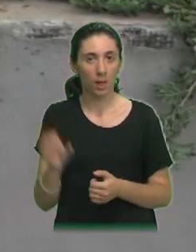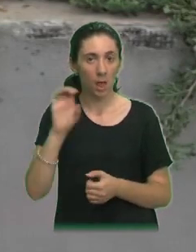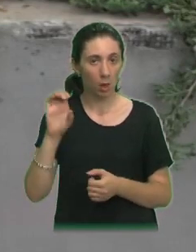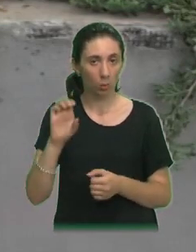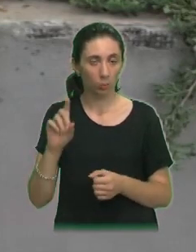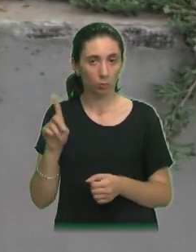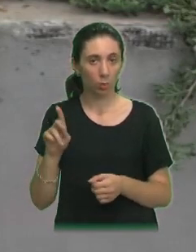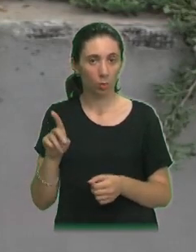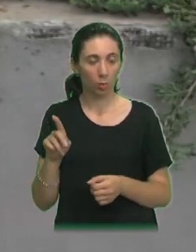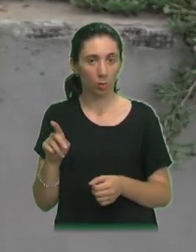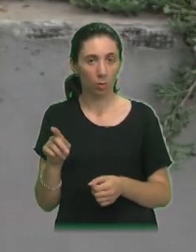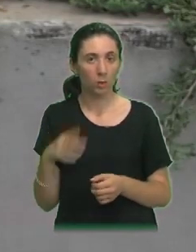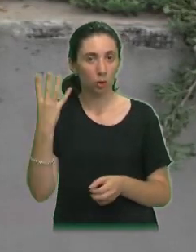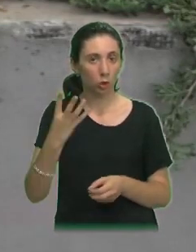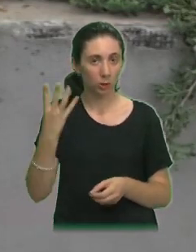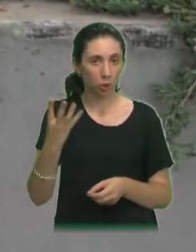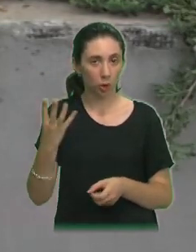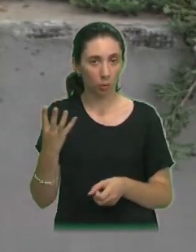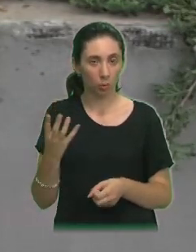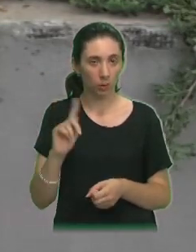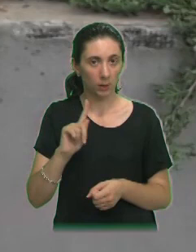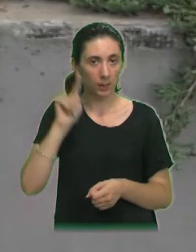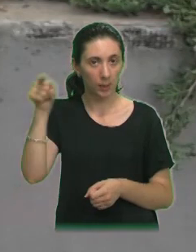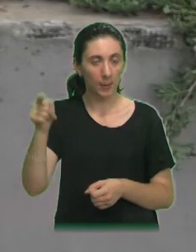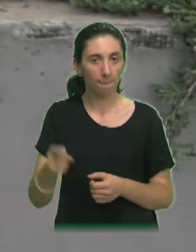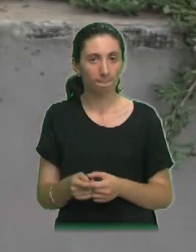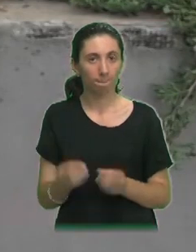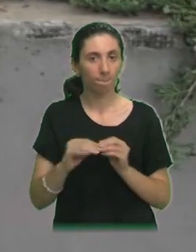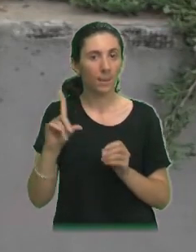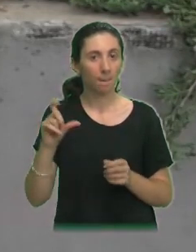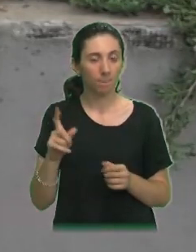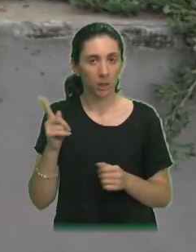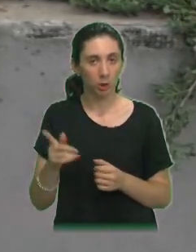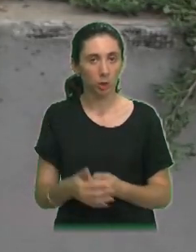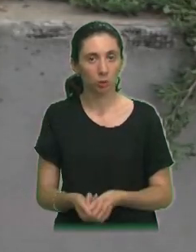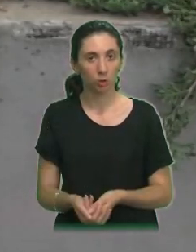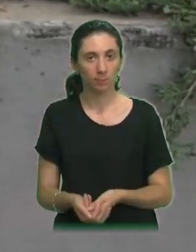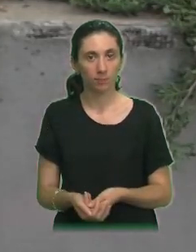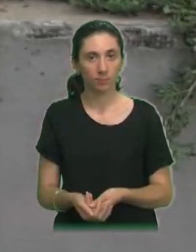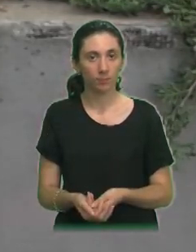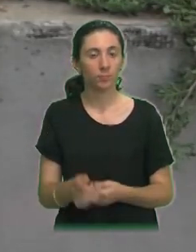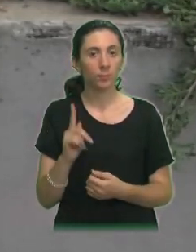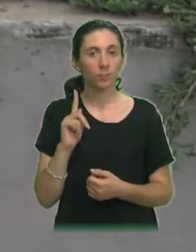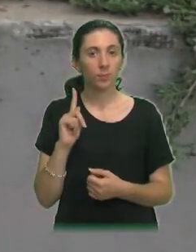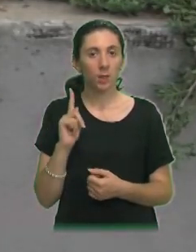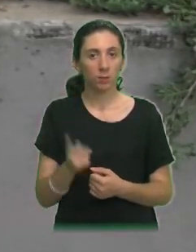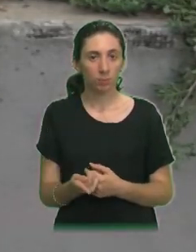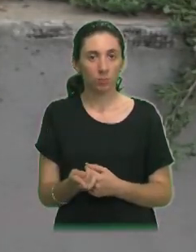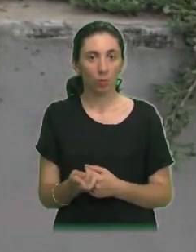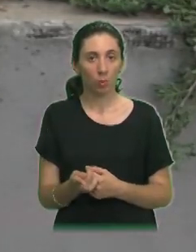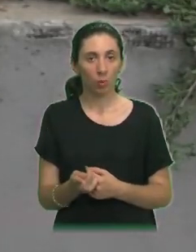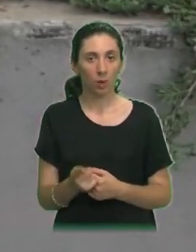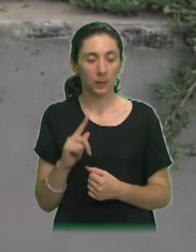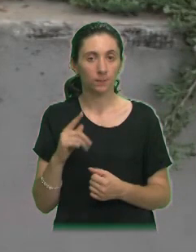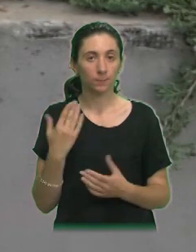u Beču. Moram priznati da kuglanje, sad